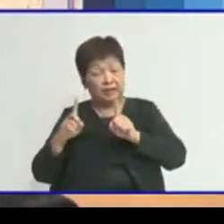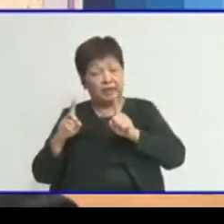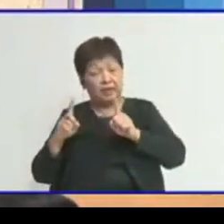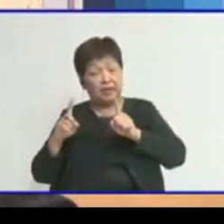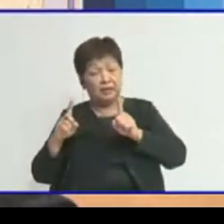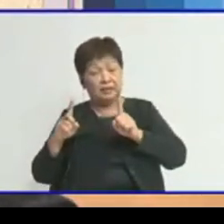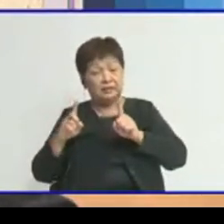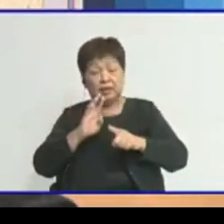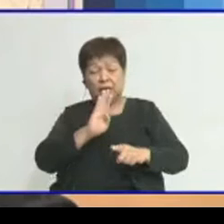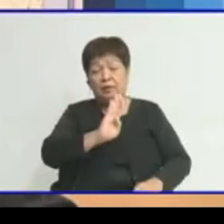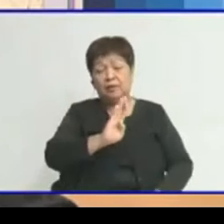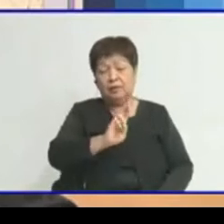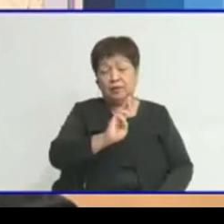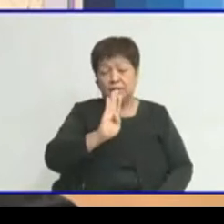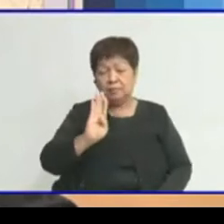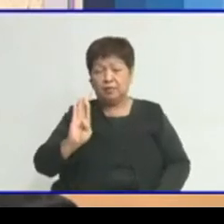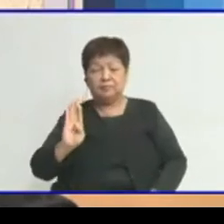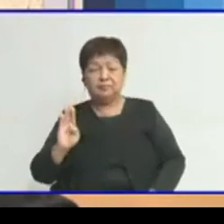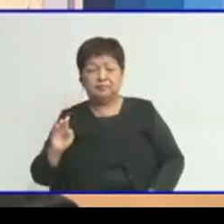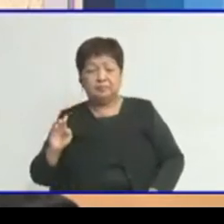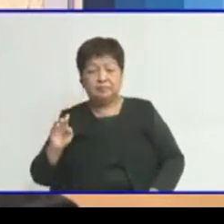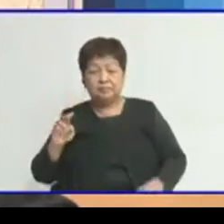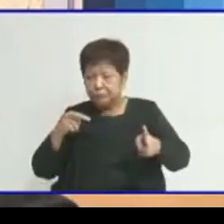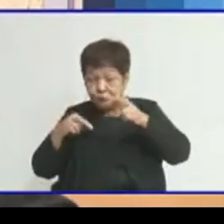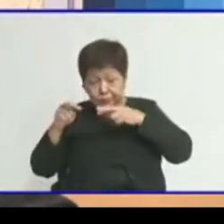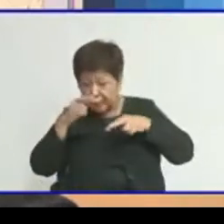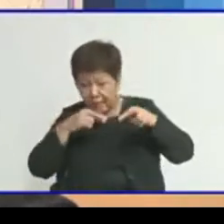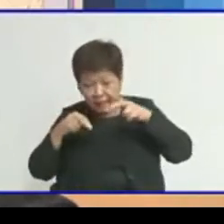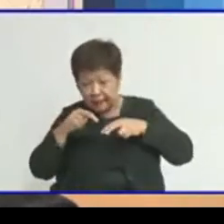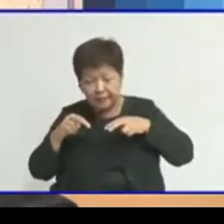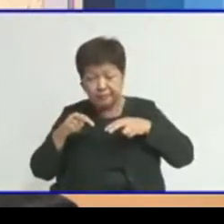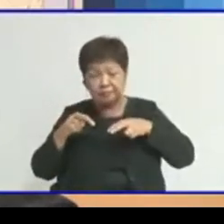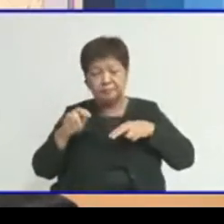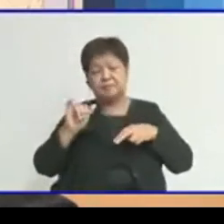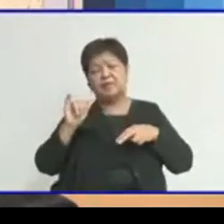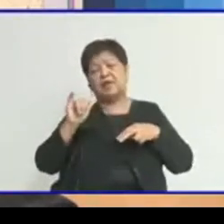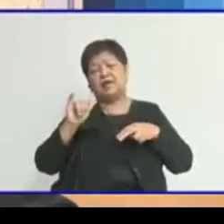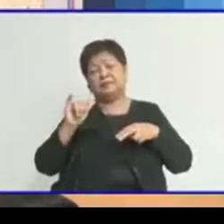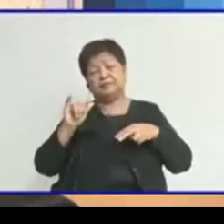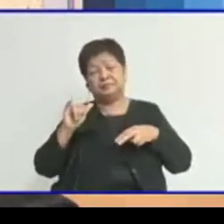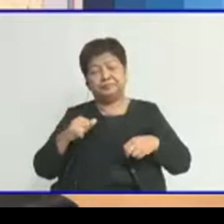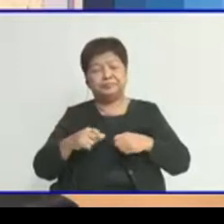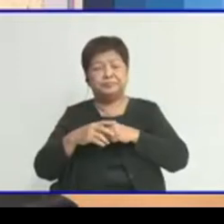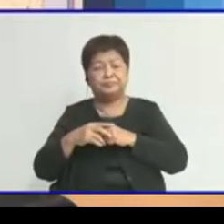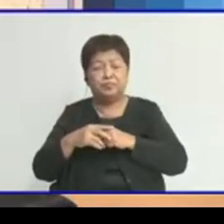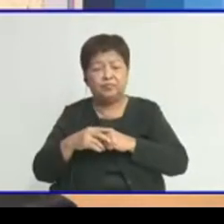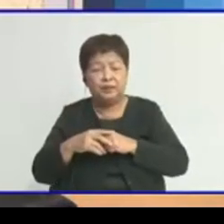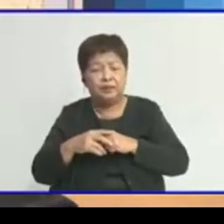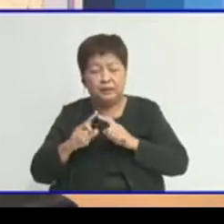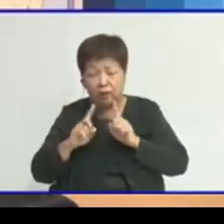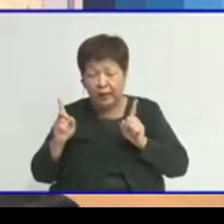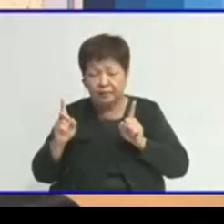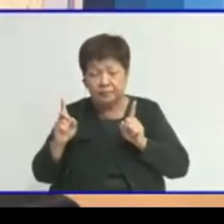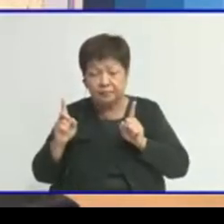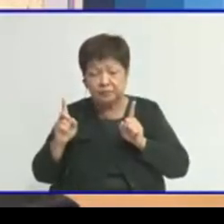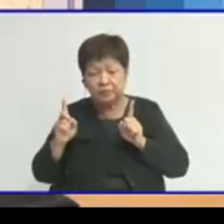เนี่ยค่ะยูนิเซียมองว่าเรียกว่าเป็นนิมิตใหม่ที่ดีเป็น development ที่ดีมากนะคะเพราะว่าสุดท้าย